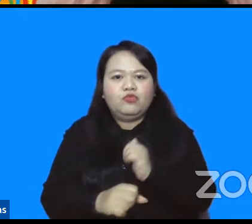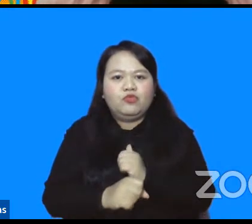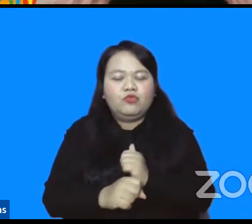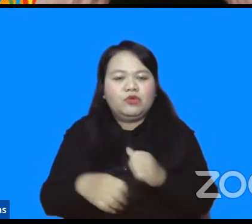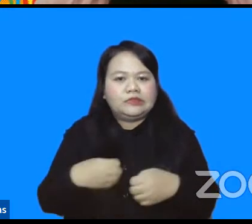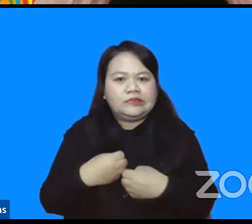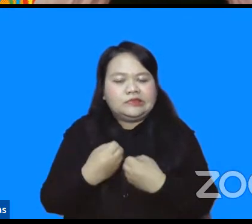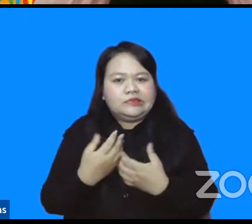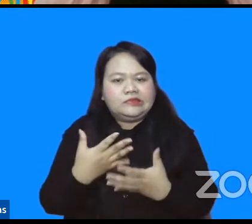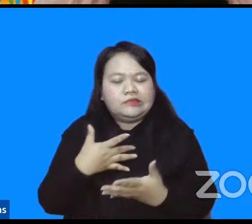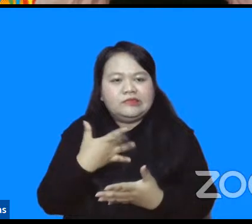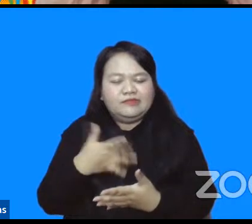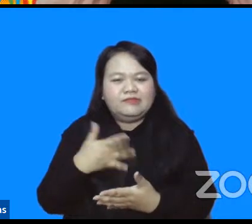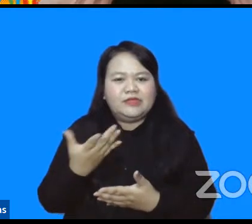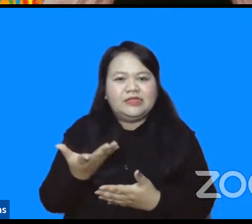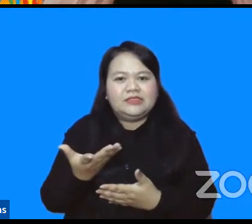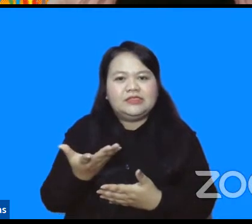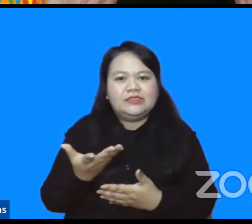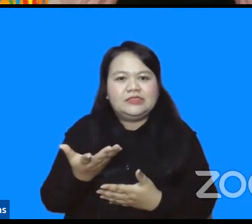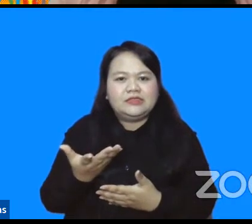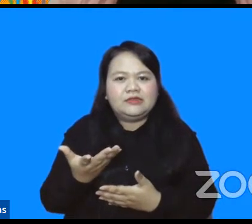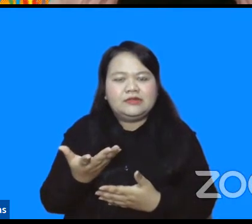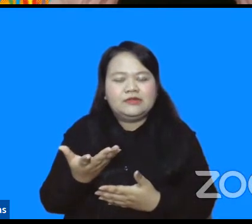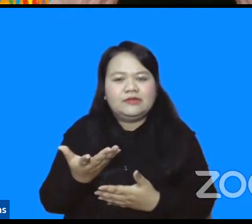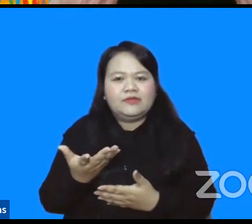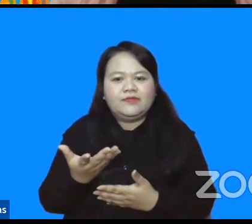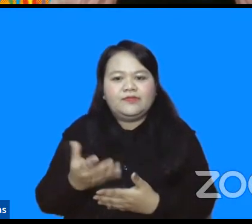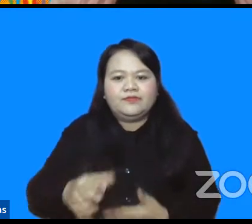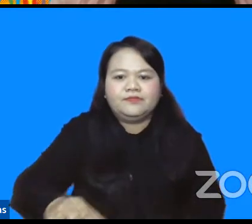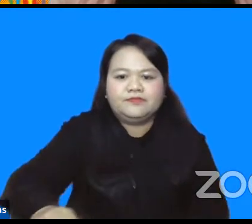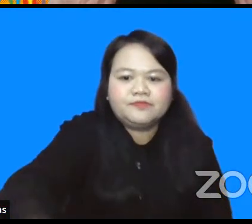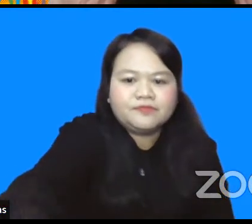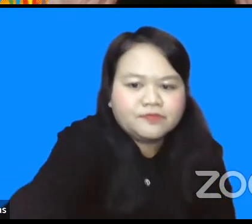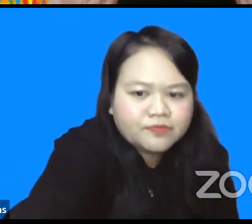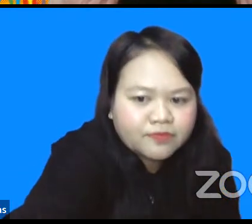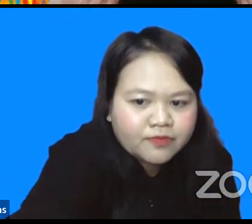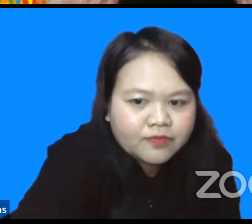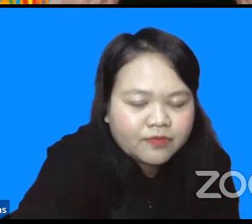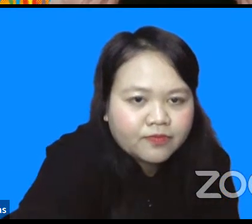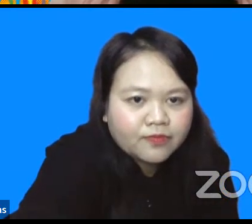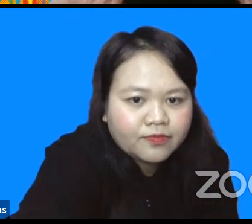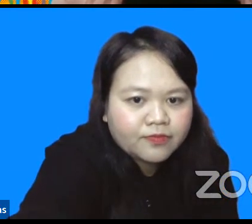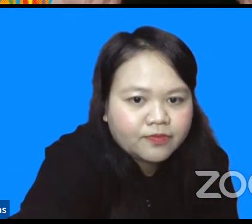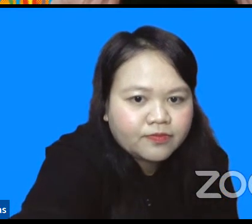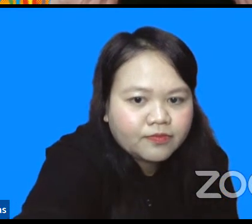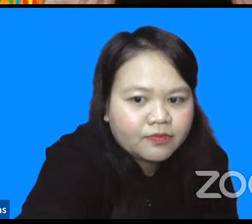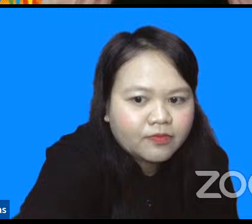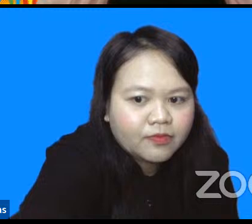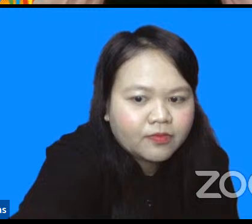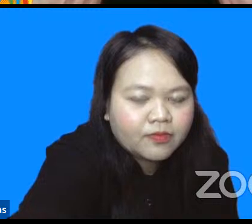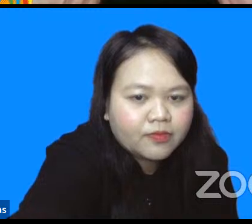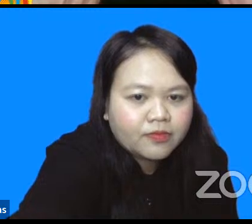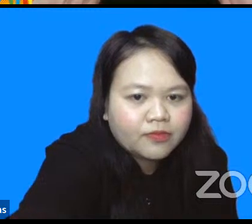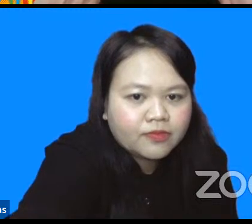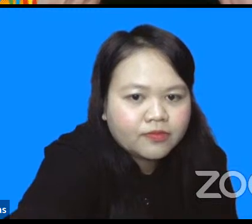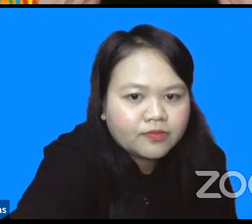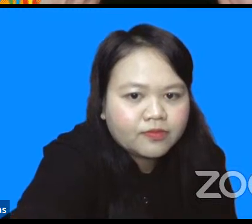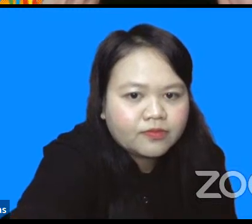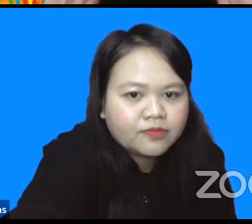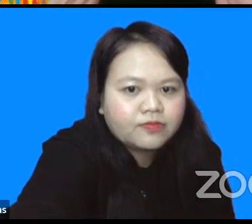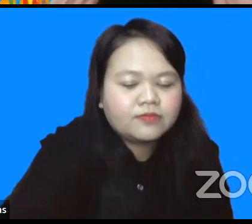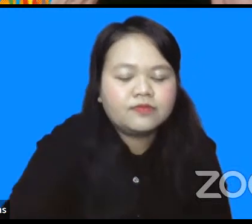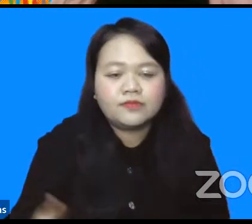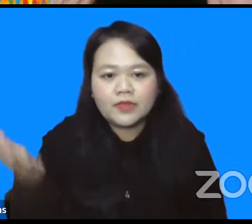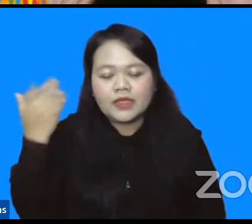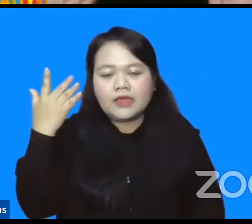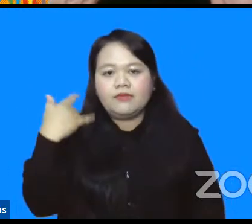nih, kalau mungkin kalau Bunda boleh cerita mungkin kesan Bunda eh, apa menonton ini ya kemarin